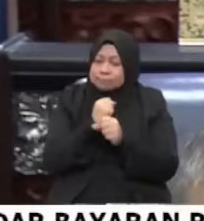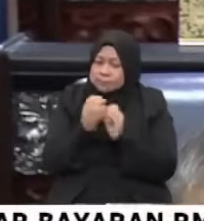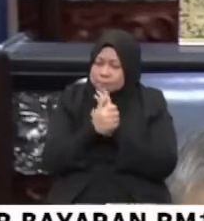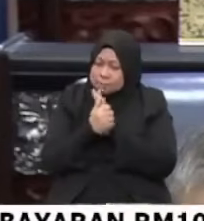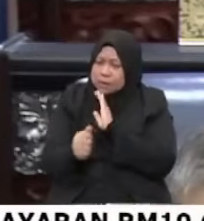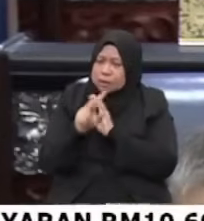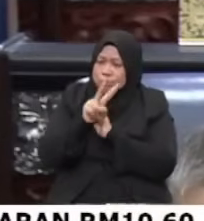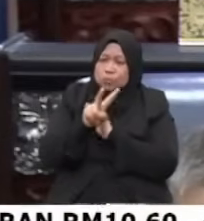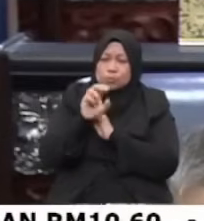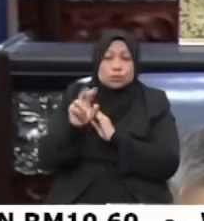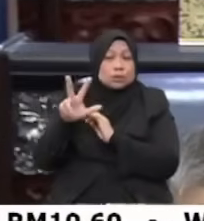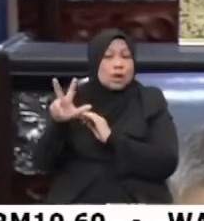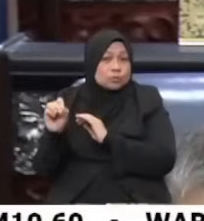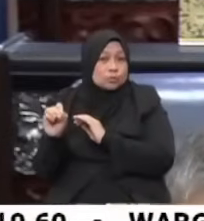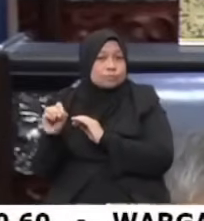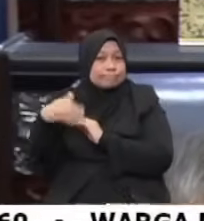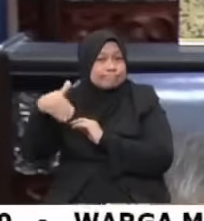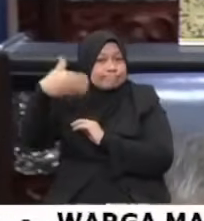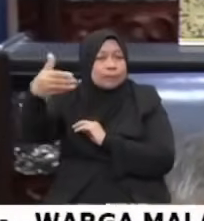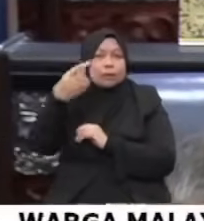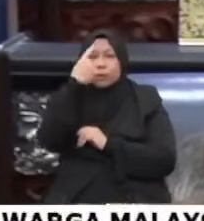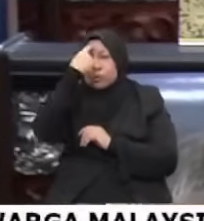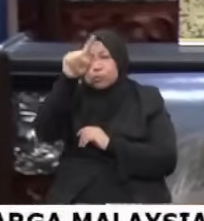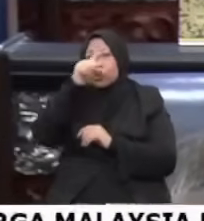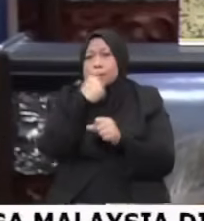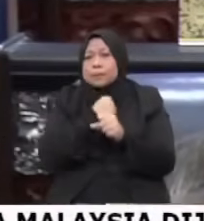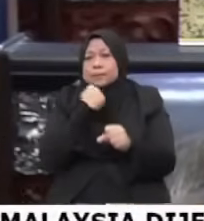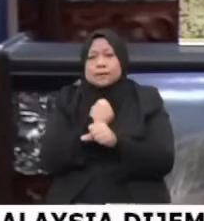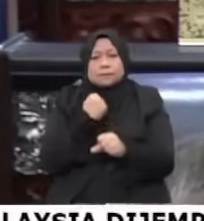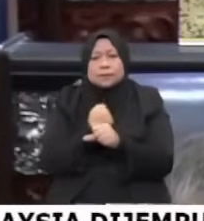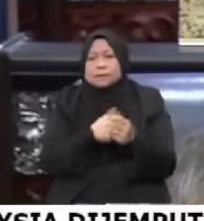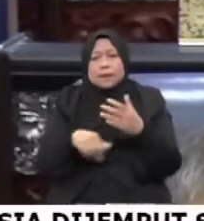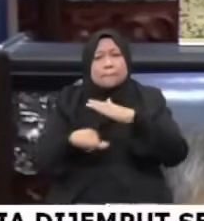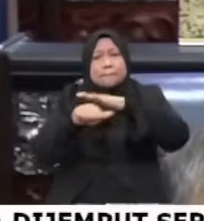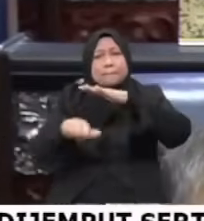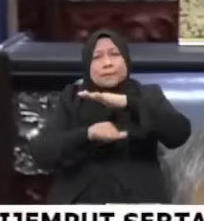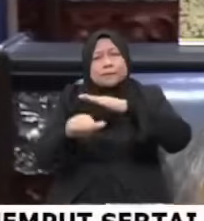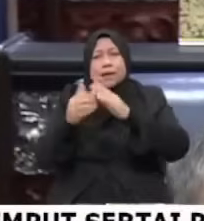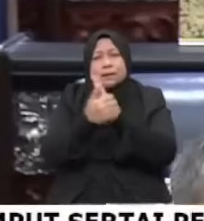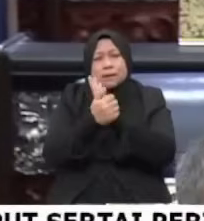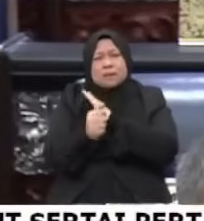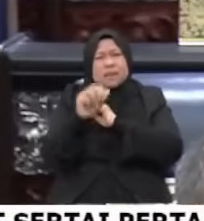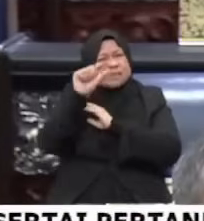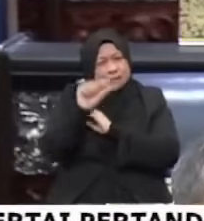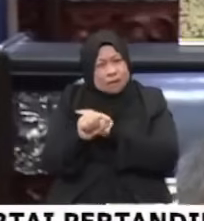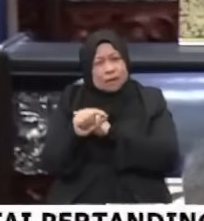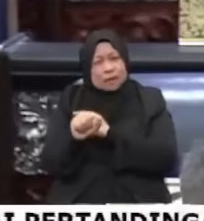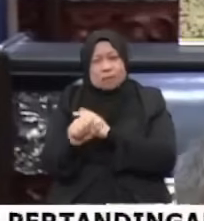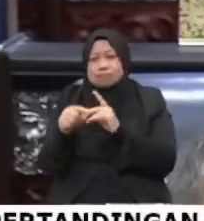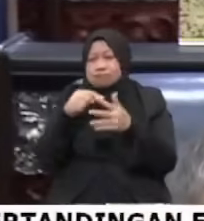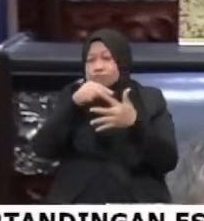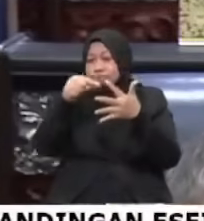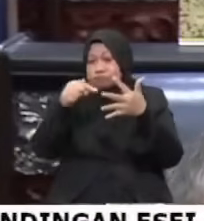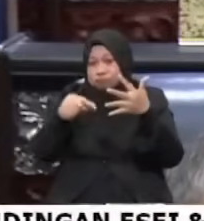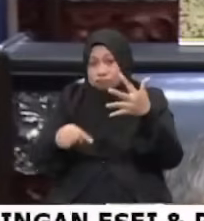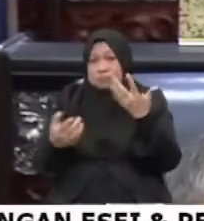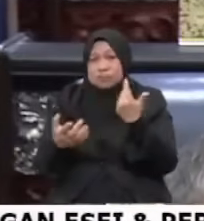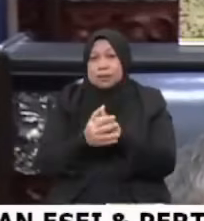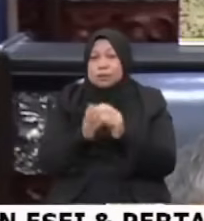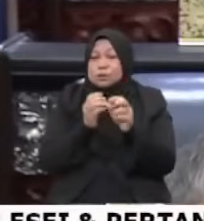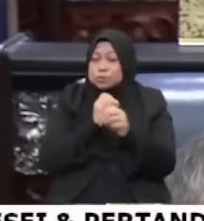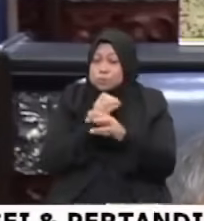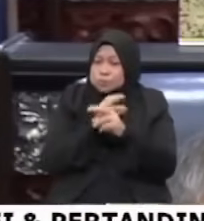tahun 2030 jadi untuk pekerjaan-pekerjaan asas ataupun berkemahiran rendah antara